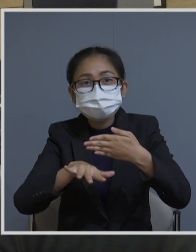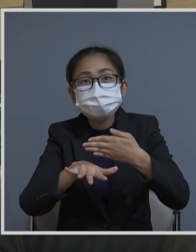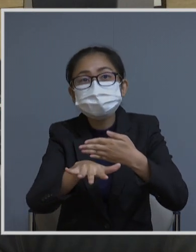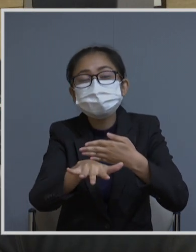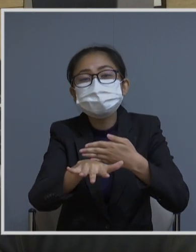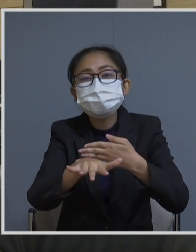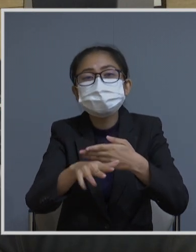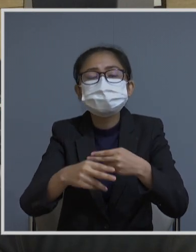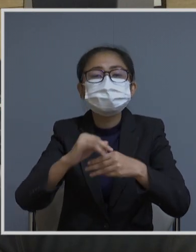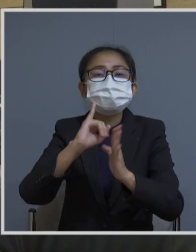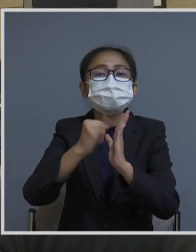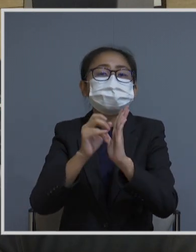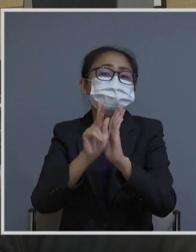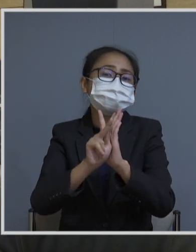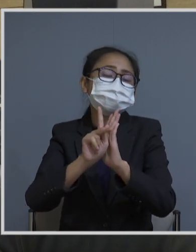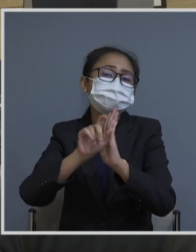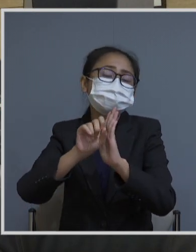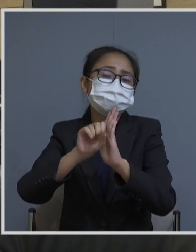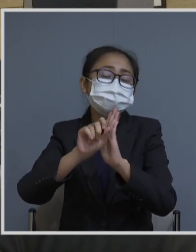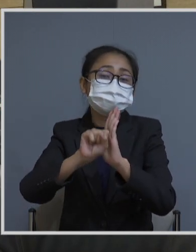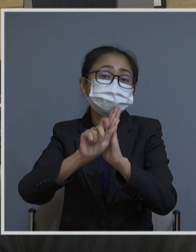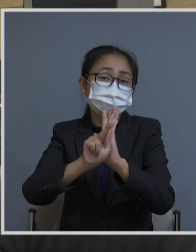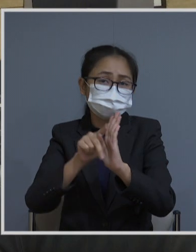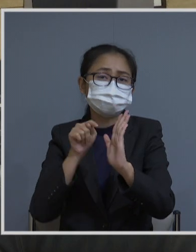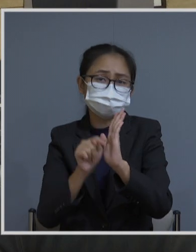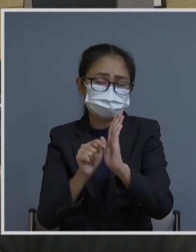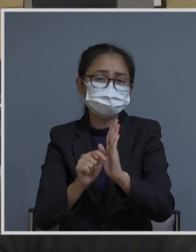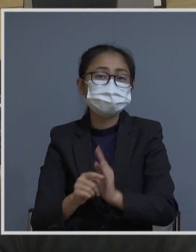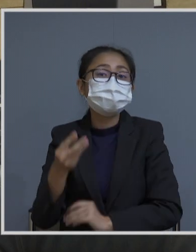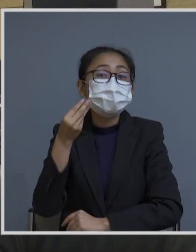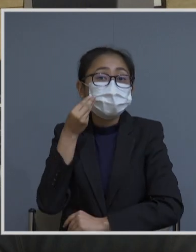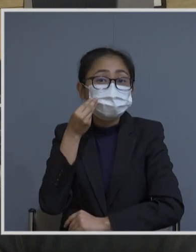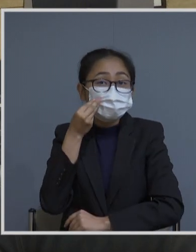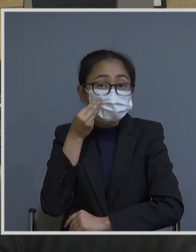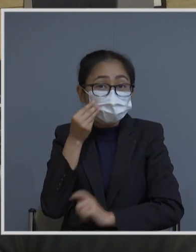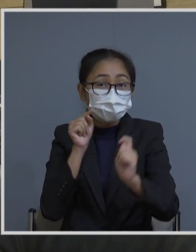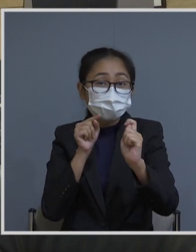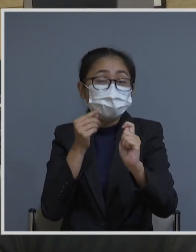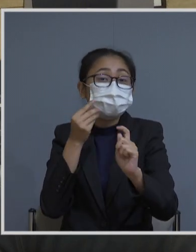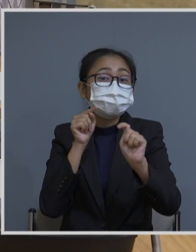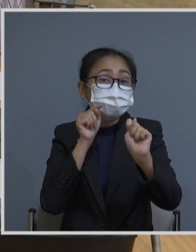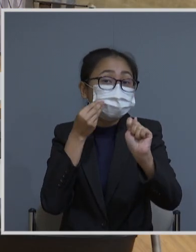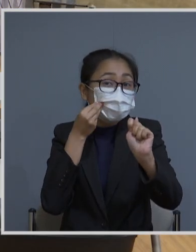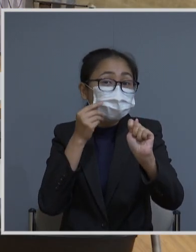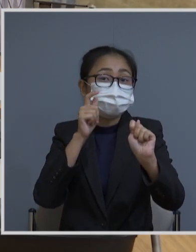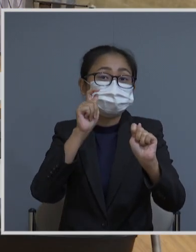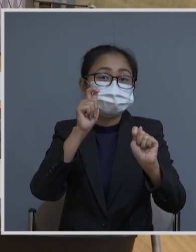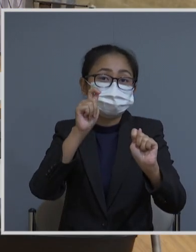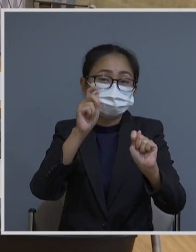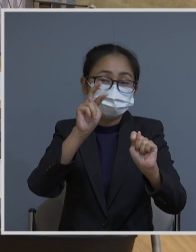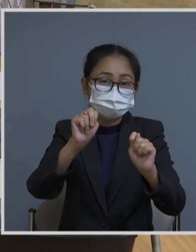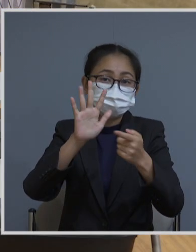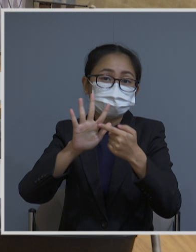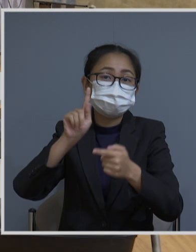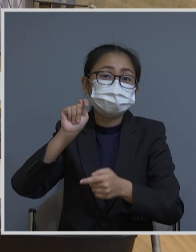อำเภอสว่างแดนดินจังหวัดสกลนครท่านประธานที่โทร Classบ้านนาถ่อนตำบลบงเหนืออำเภอสว่างแดนดินได้